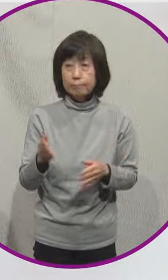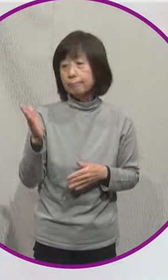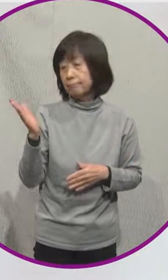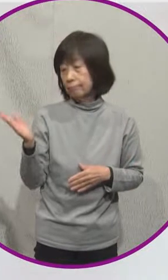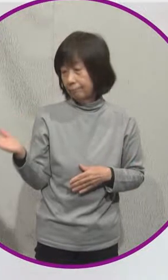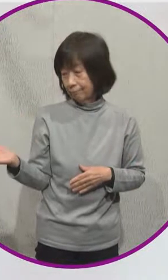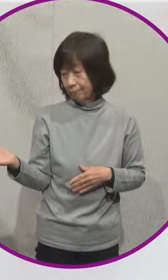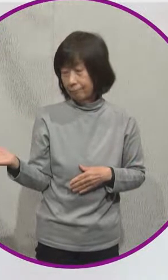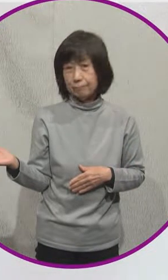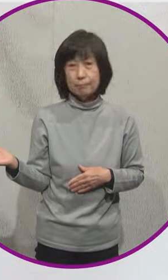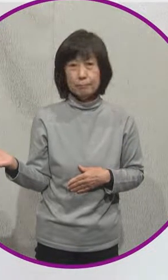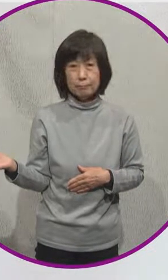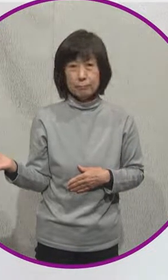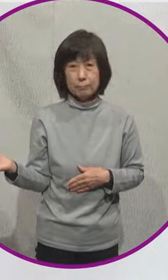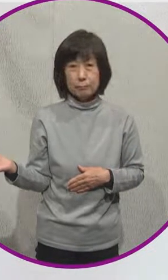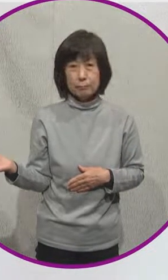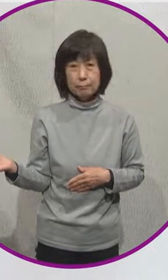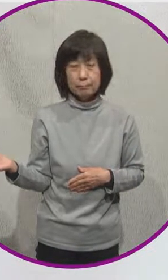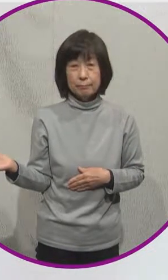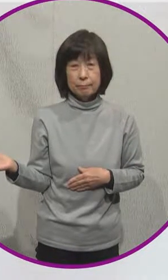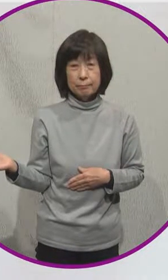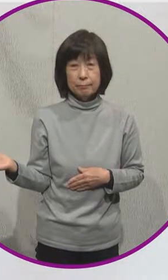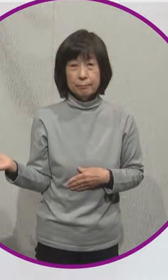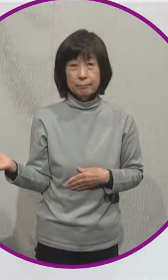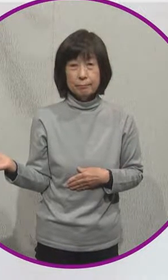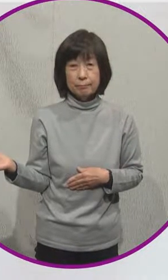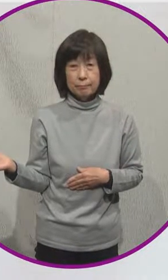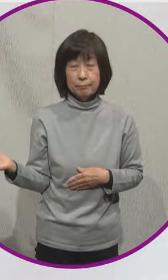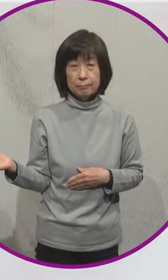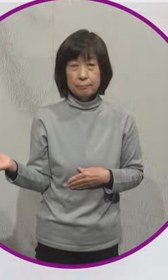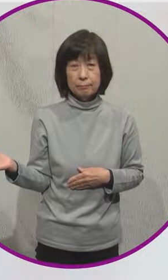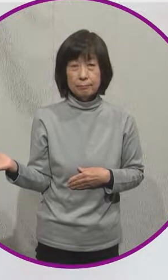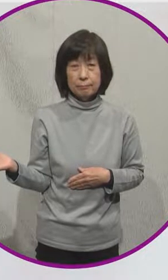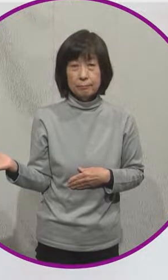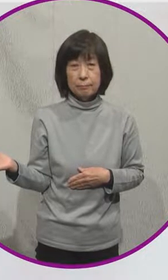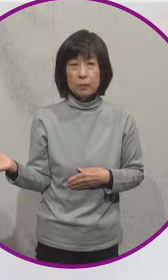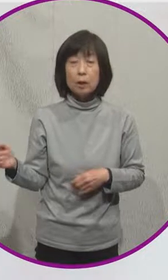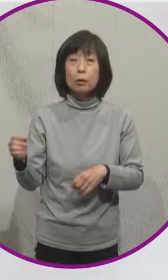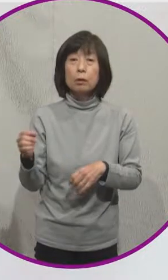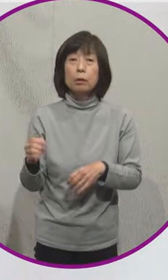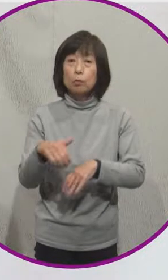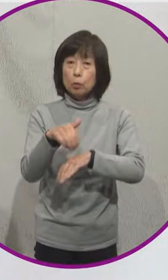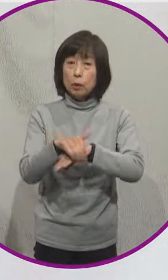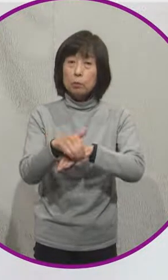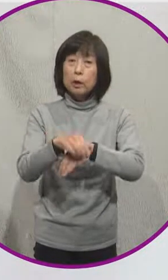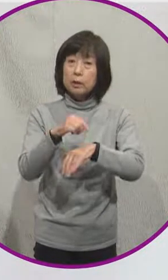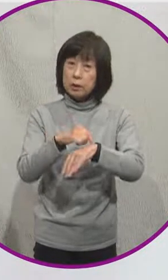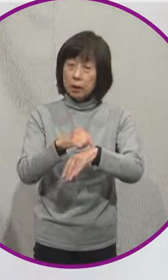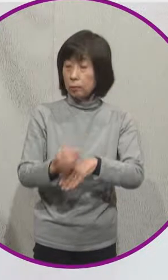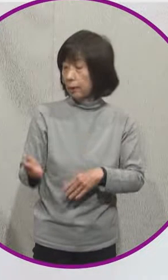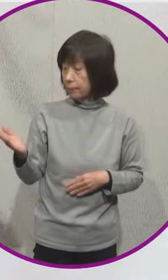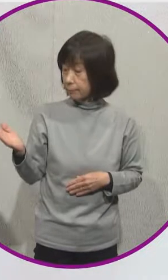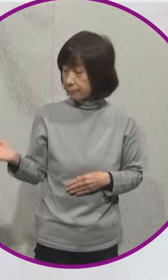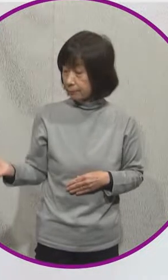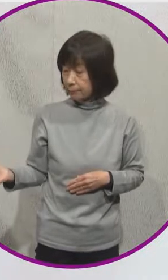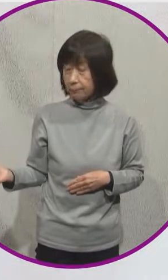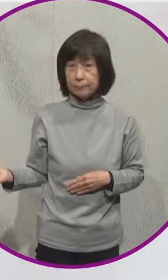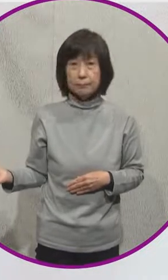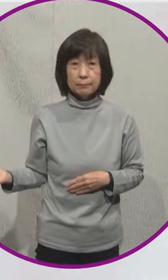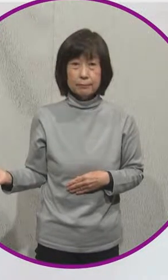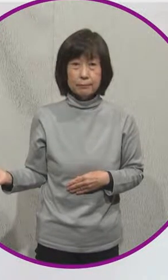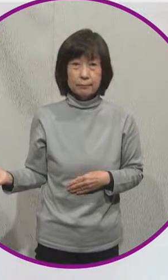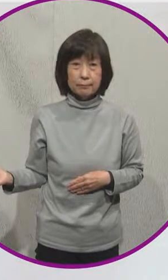日水曜日から3月15日火曜日まで受付時間は9時30分から